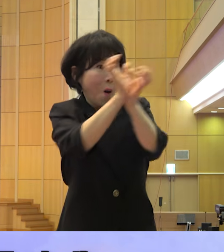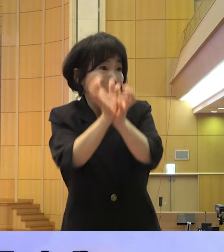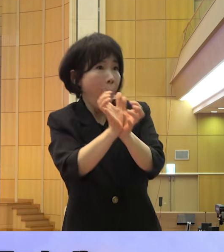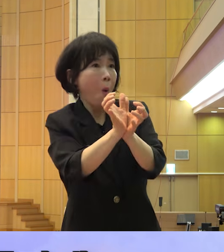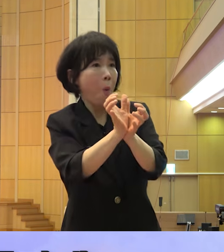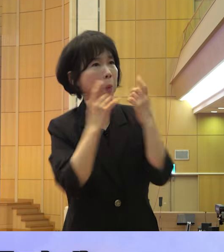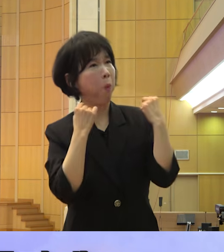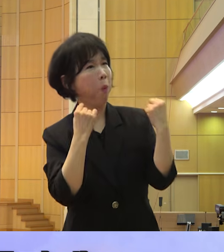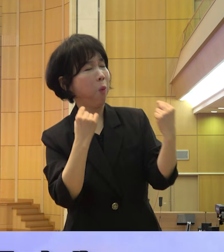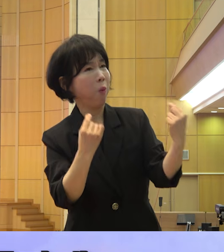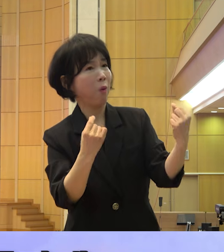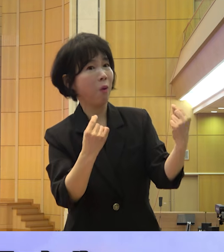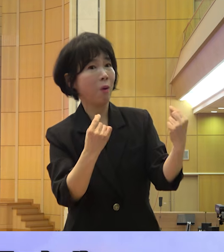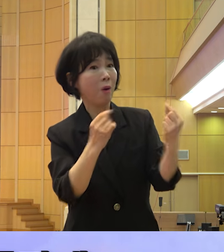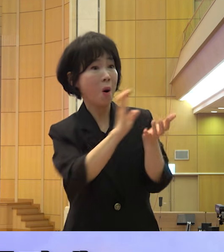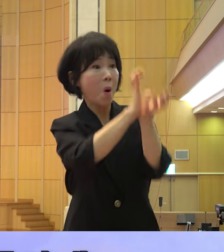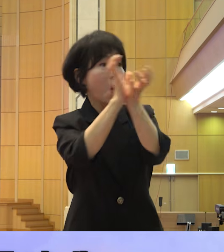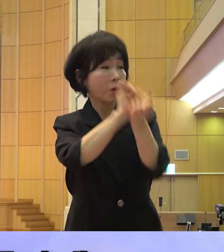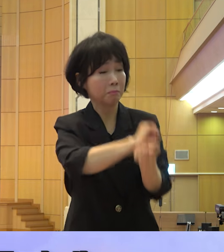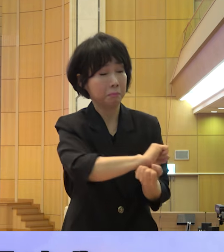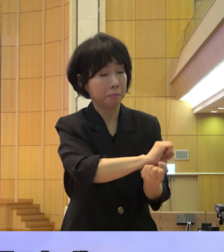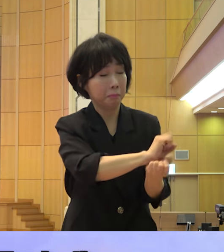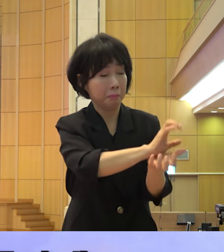흔들림 없이 피는 꽃은 없어요.